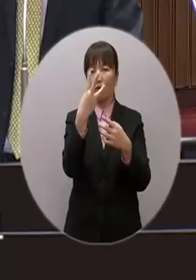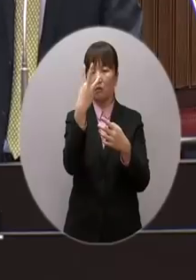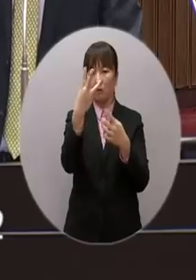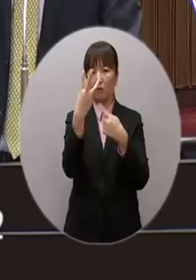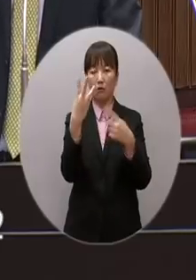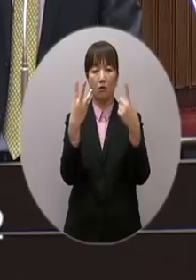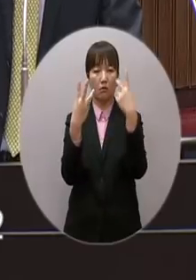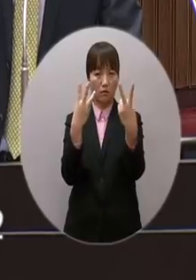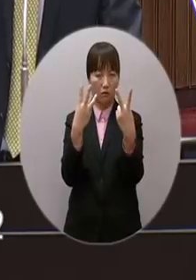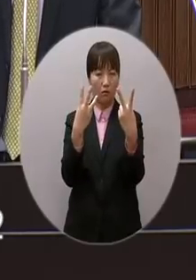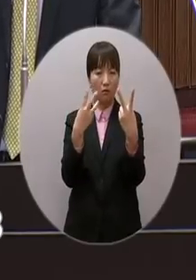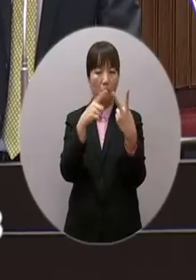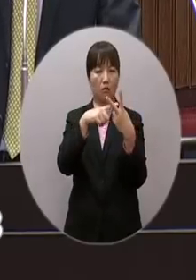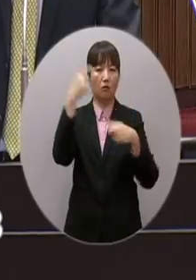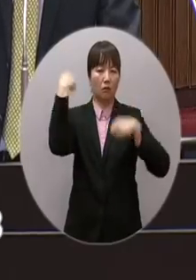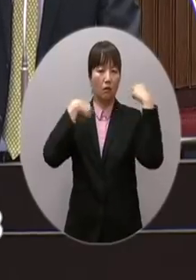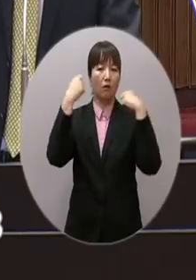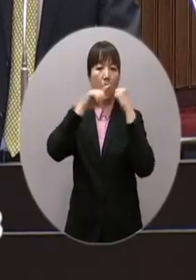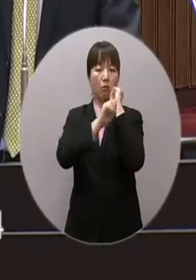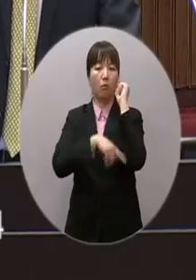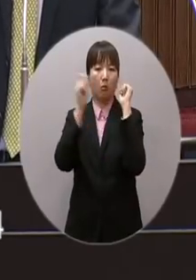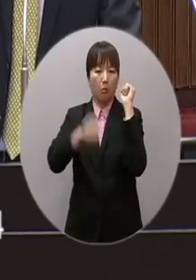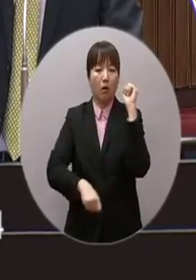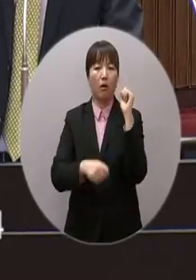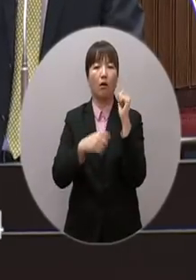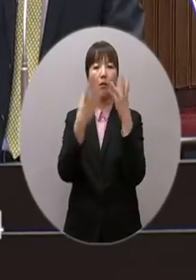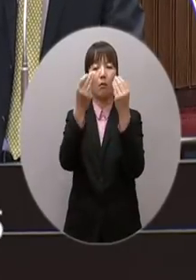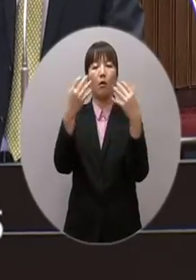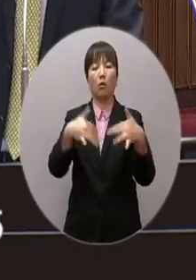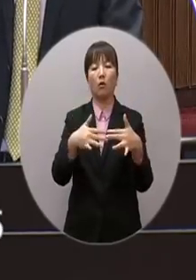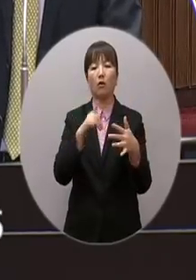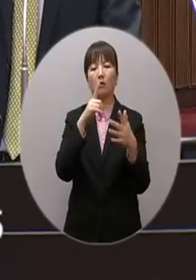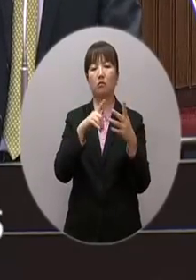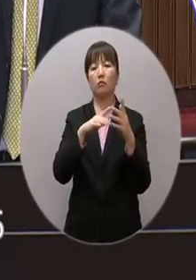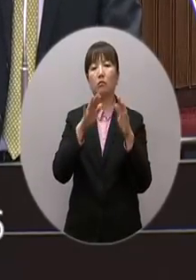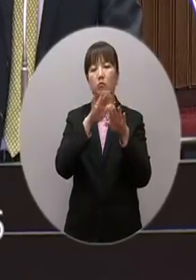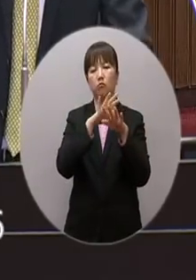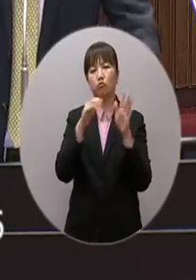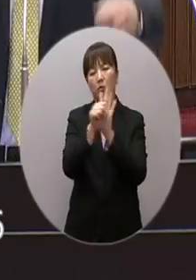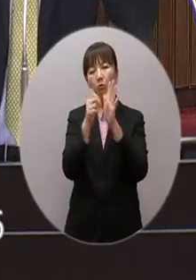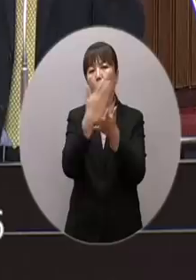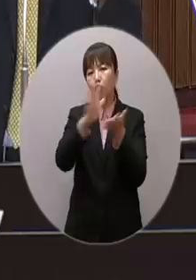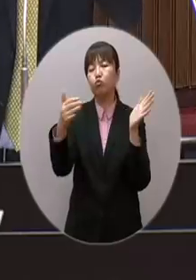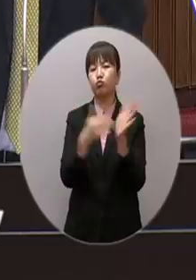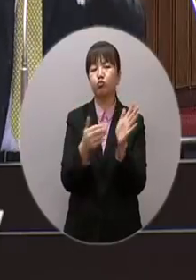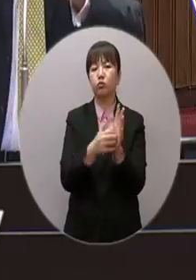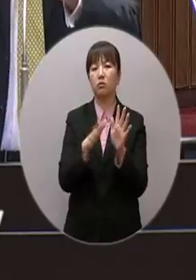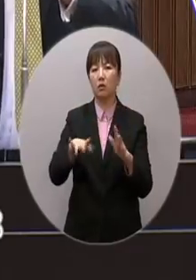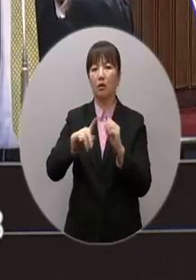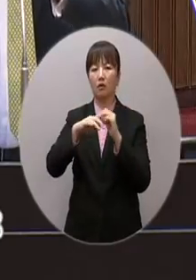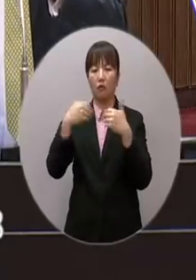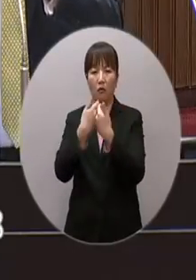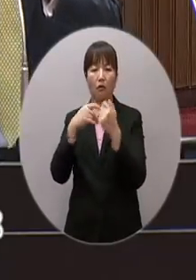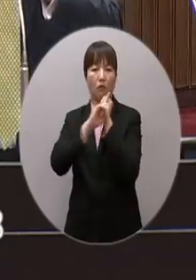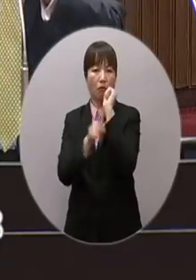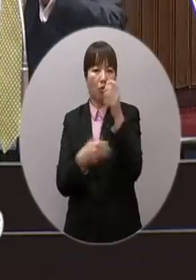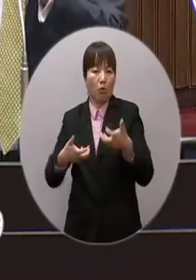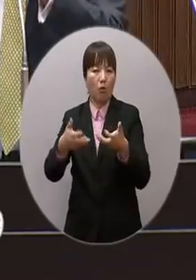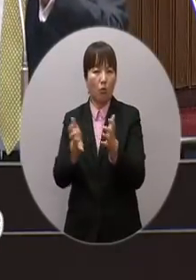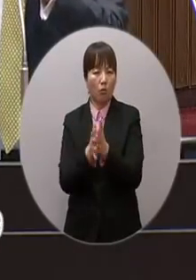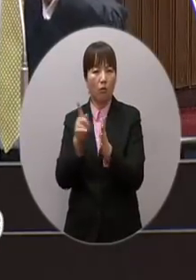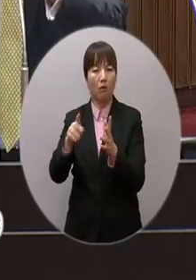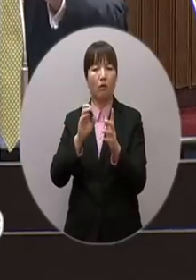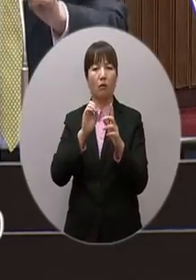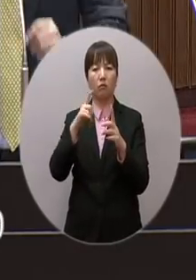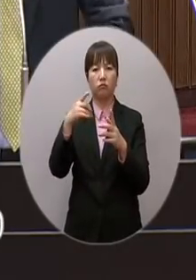件早就判决无罪了，早就被平反了。结果我们的法务部在跟我们